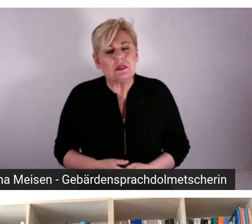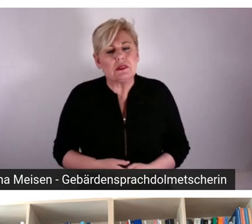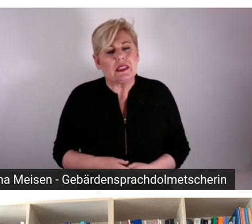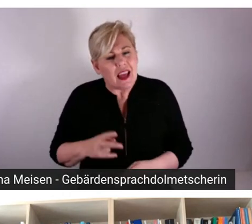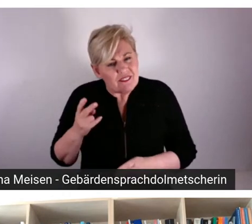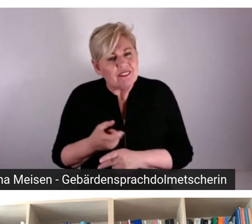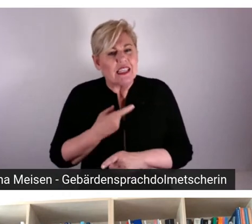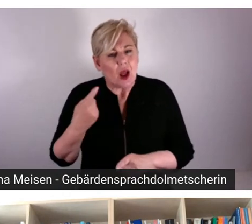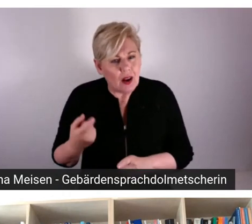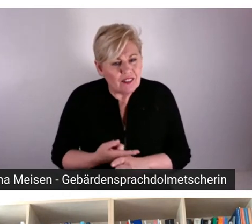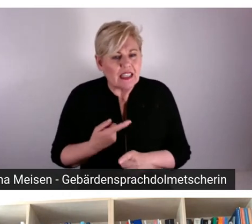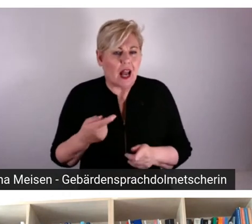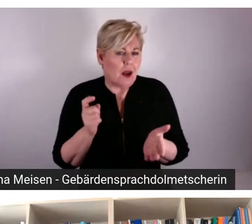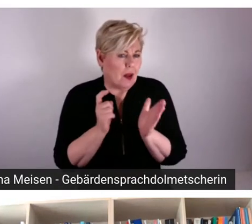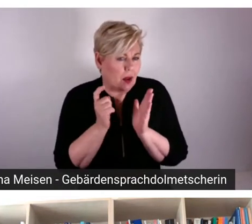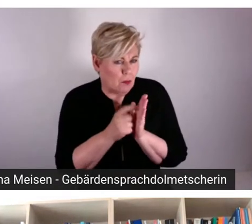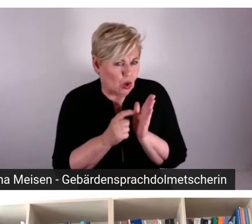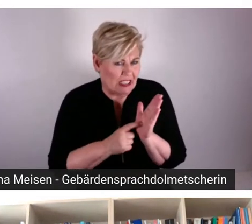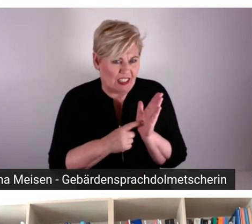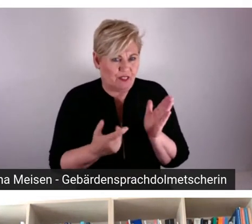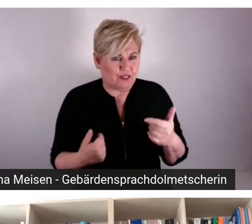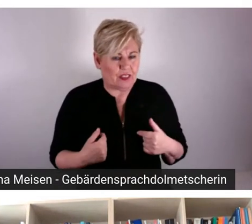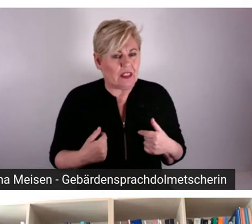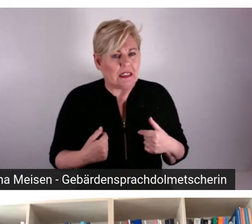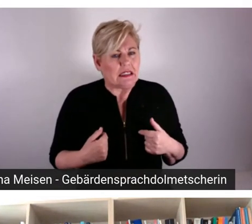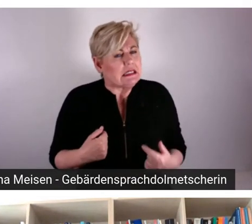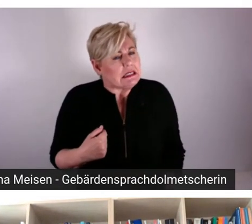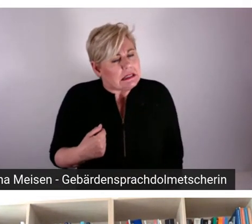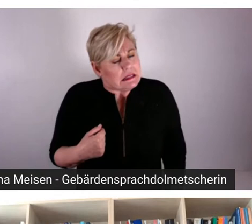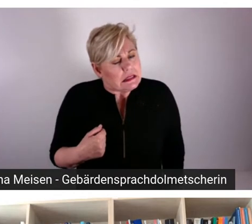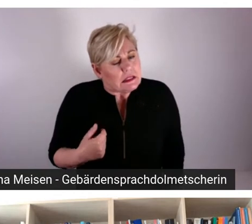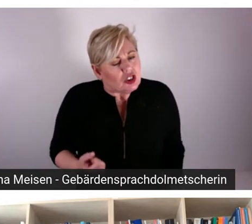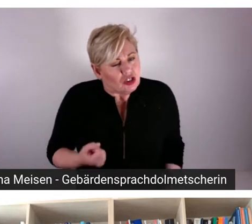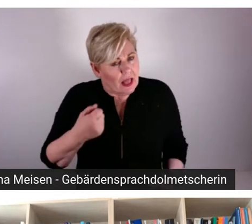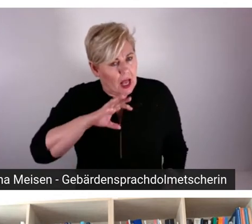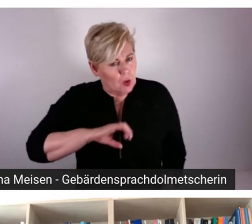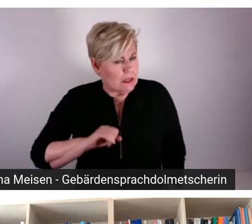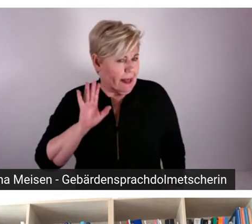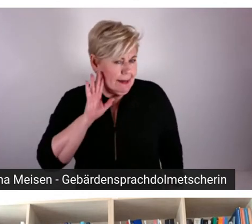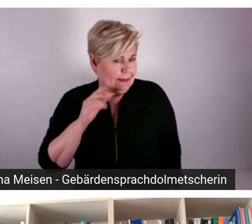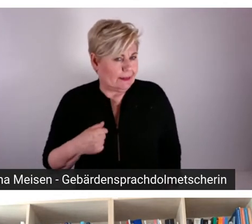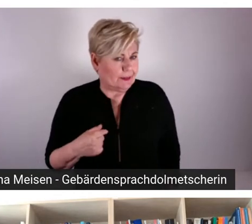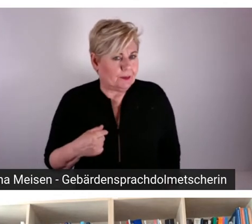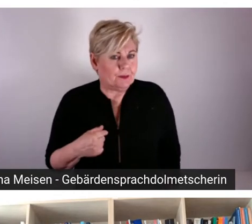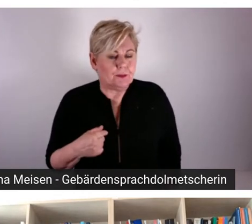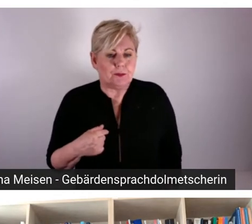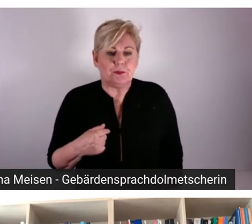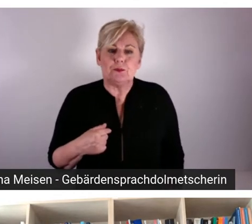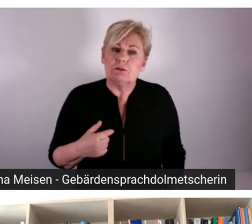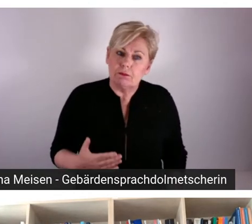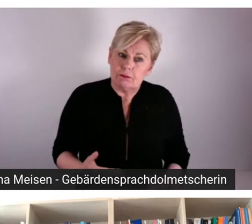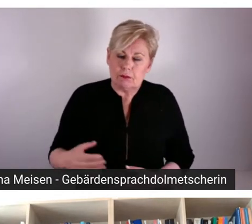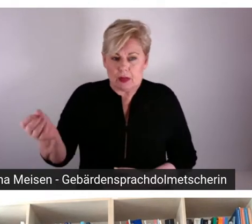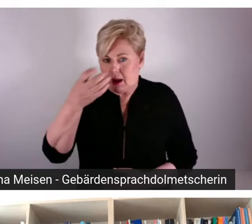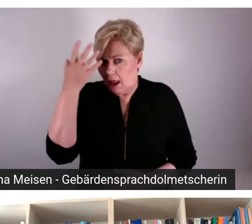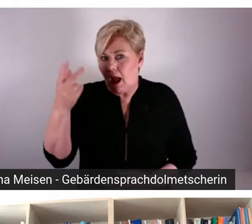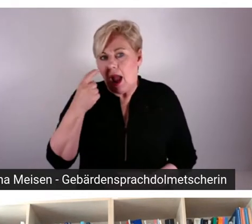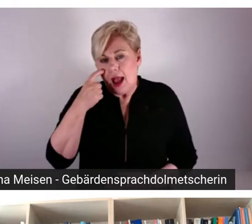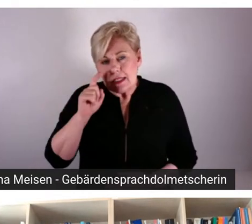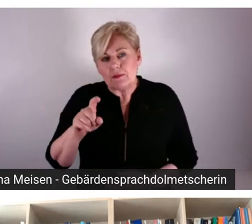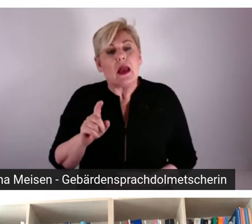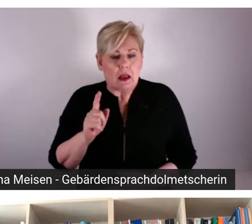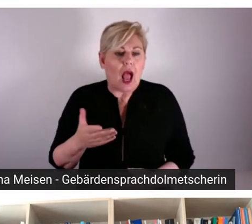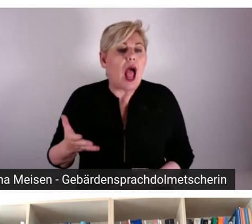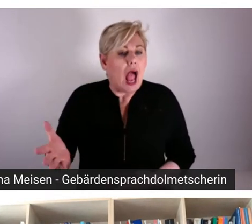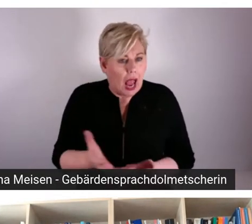wiederkehrende Motive, die ich nicht mehr gut hören kann. Wie zum Beispiel, dass sozusagen es natürlich auch andere Aspekte als